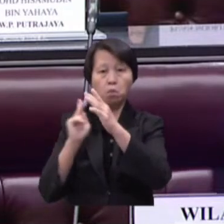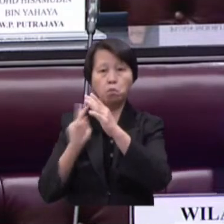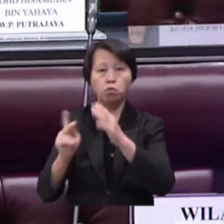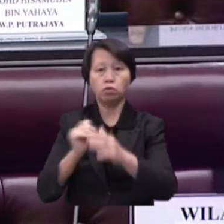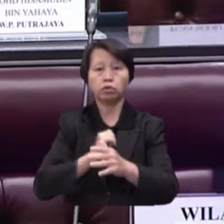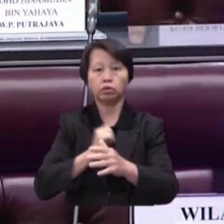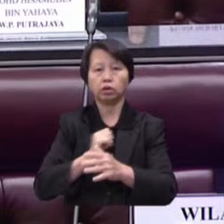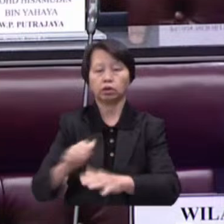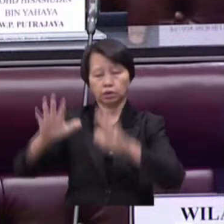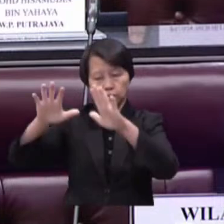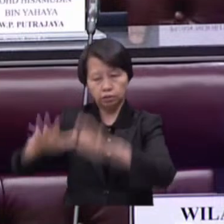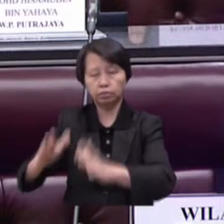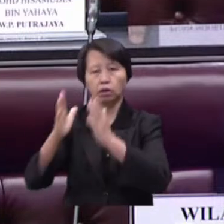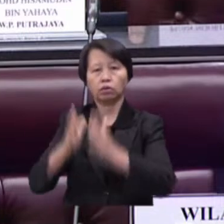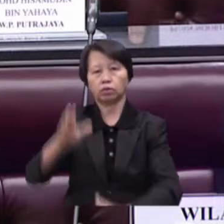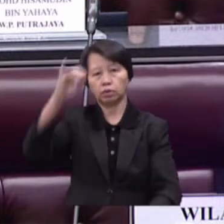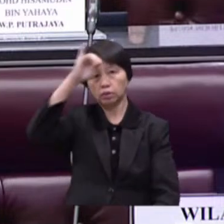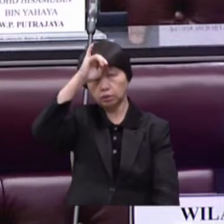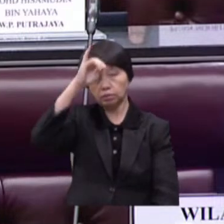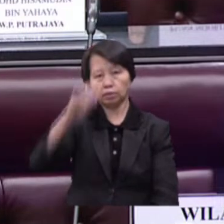di kalangan yang beriman